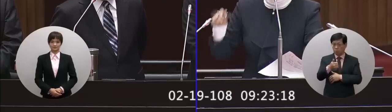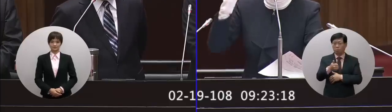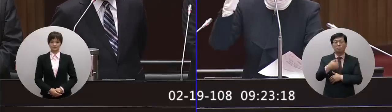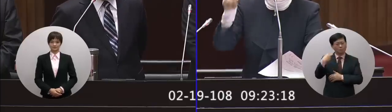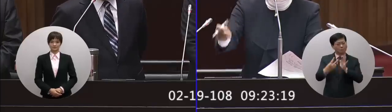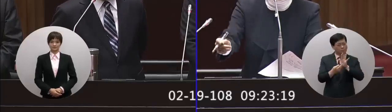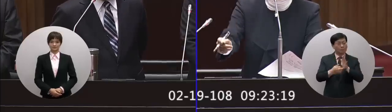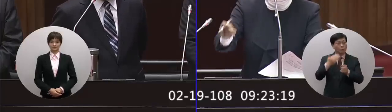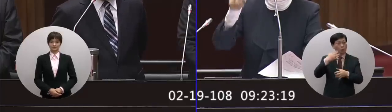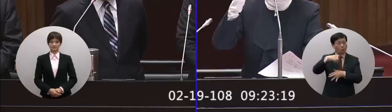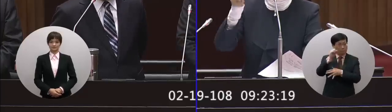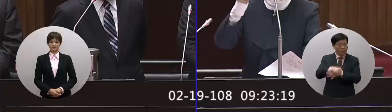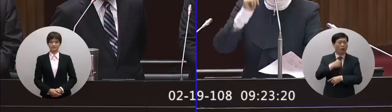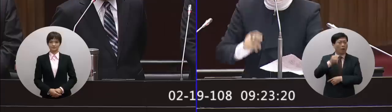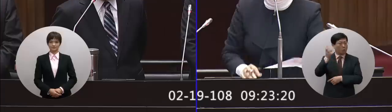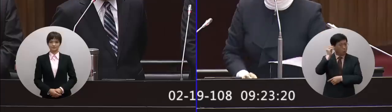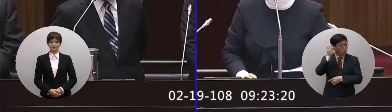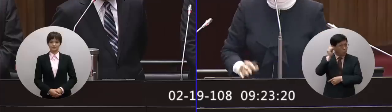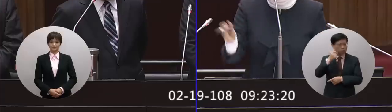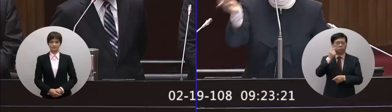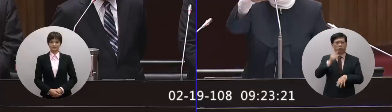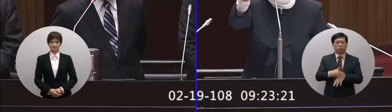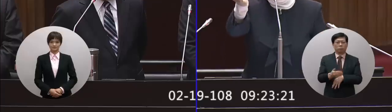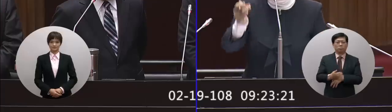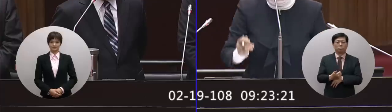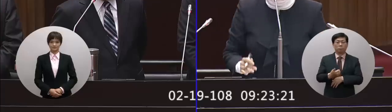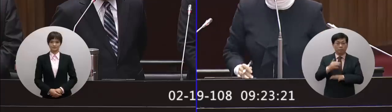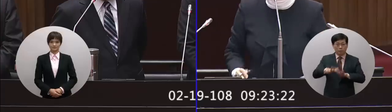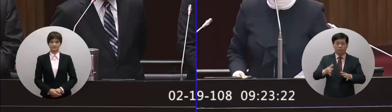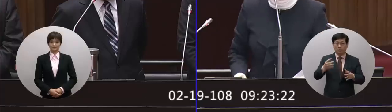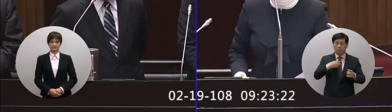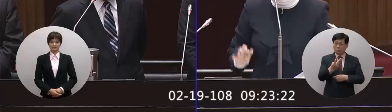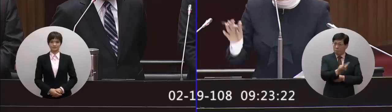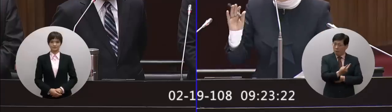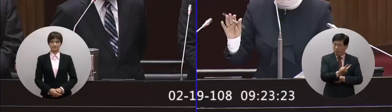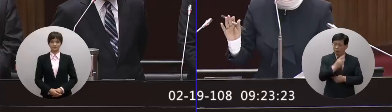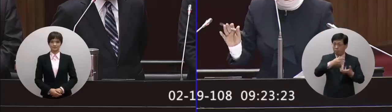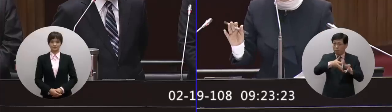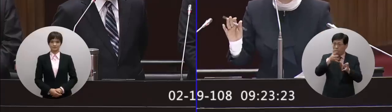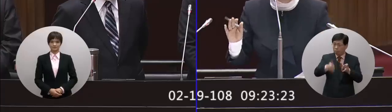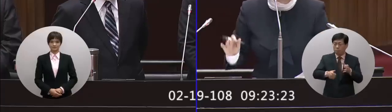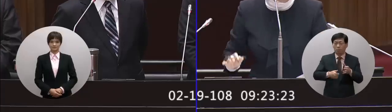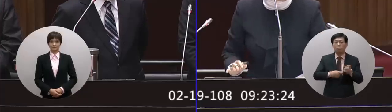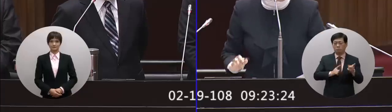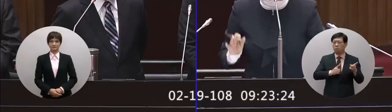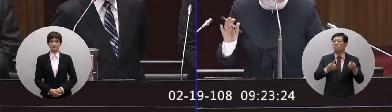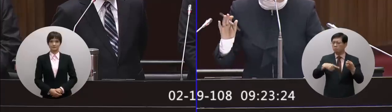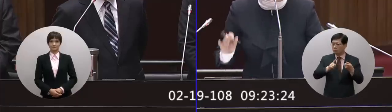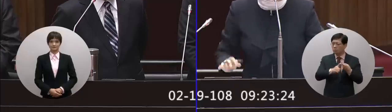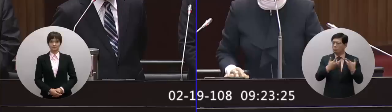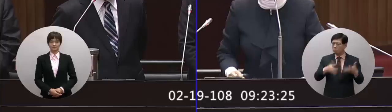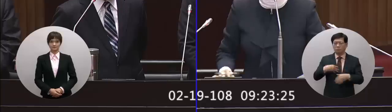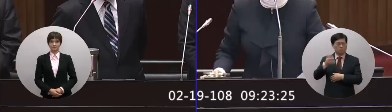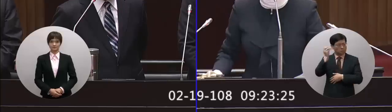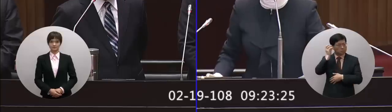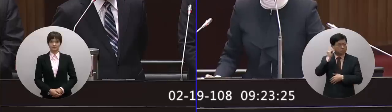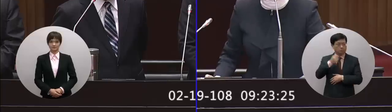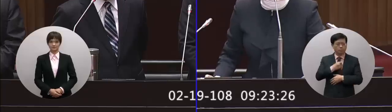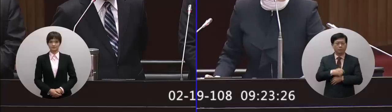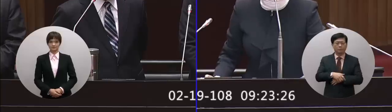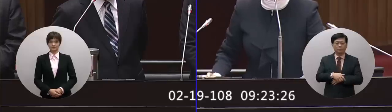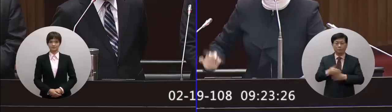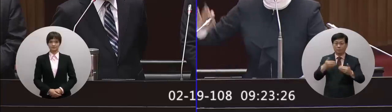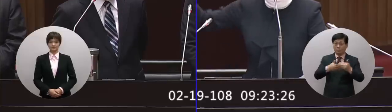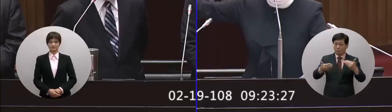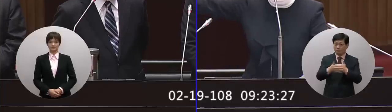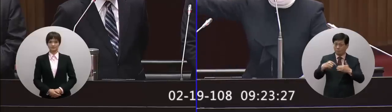遍，只要愿意倾听，一点都不困难。所以在场的两位部长，你们应该要听进去。那么在交